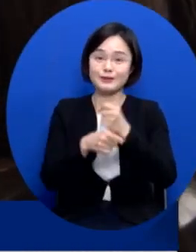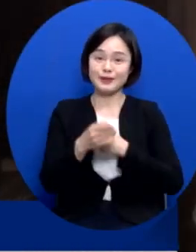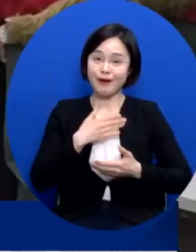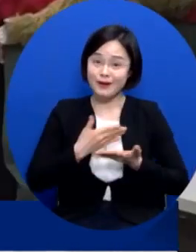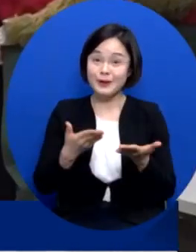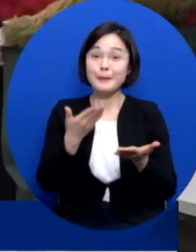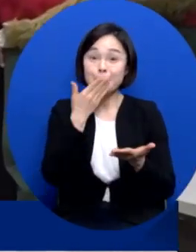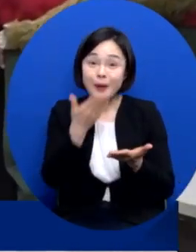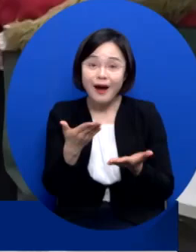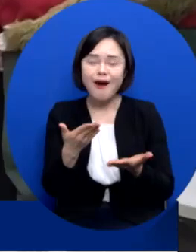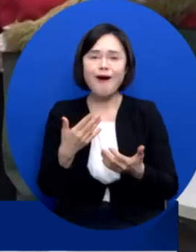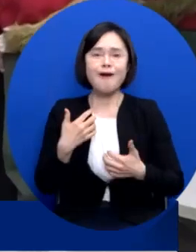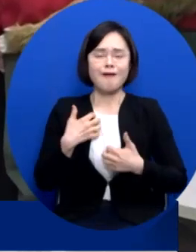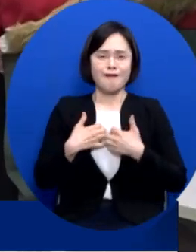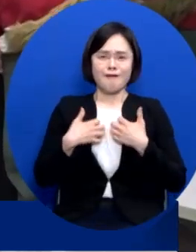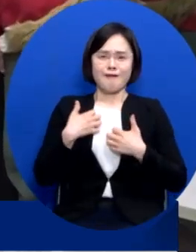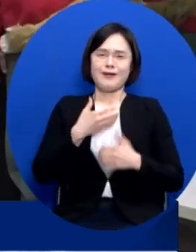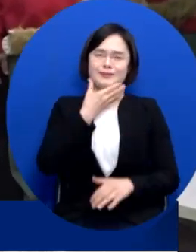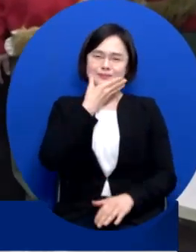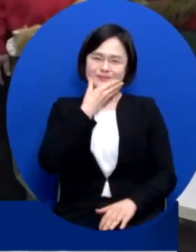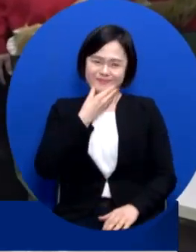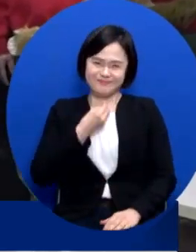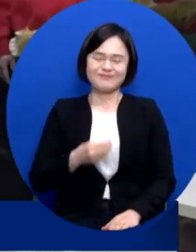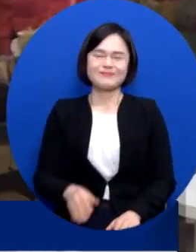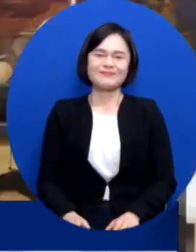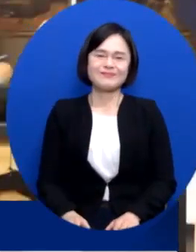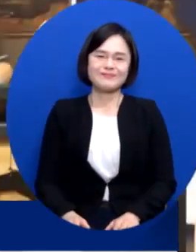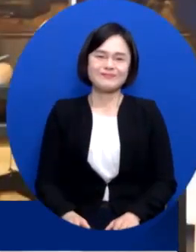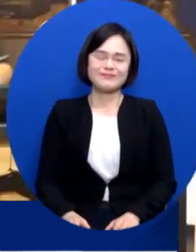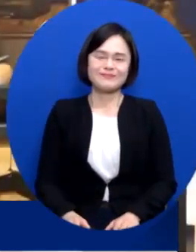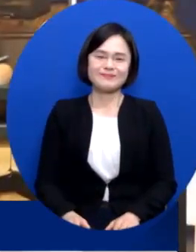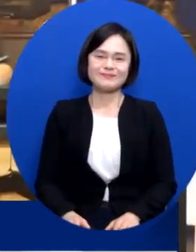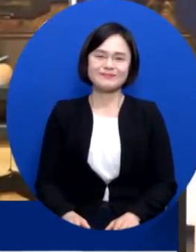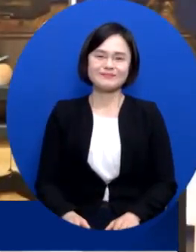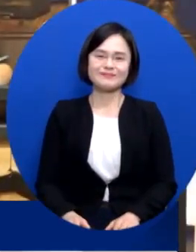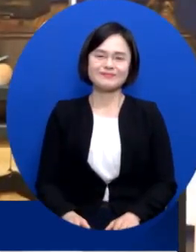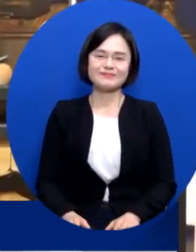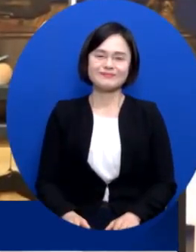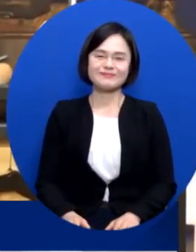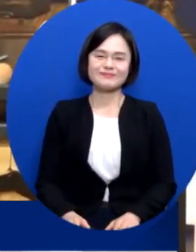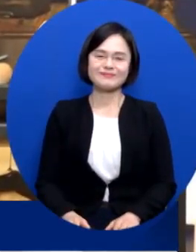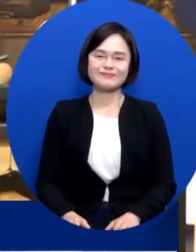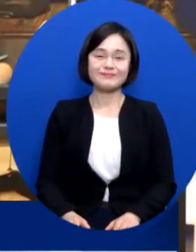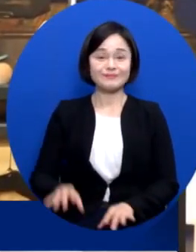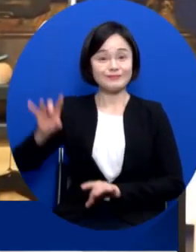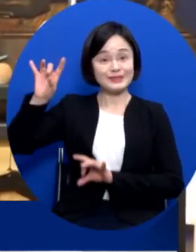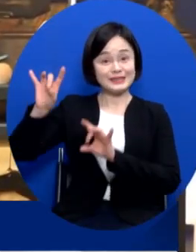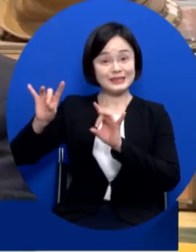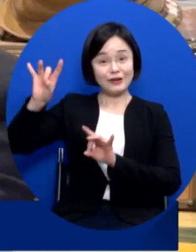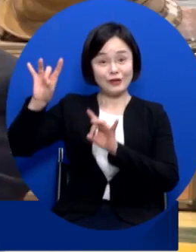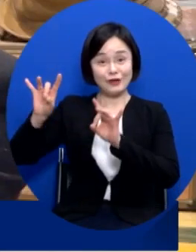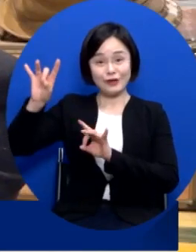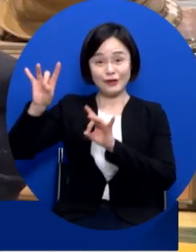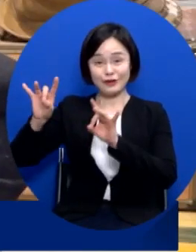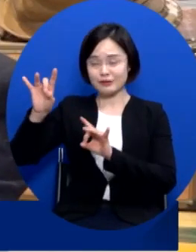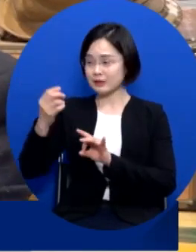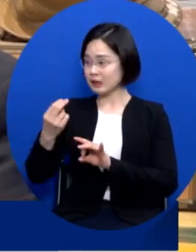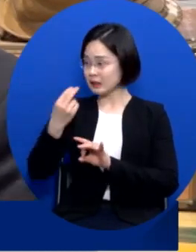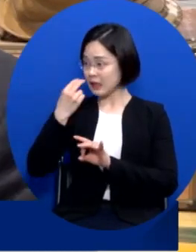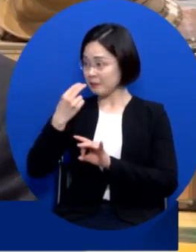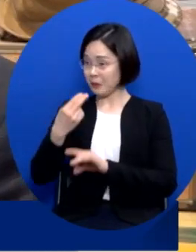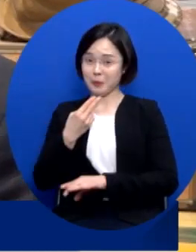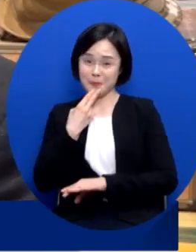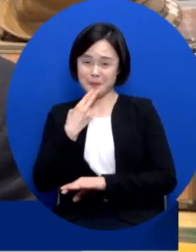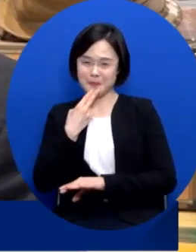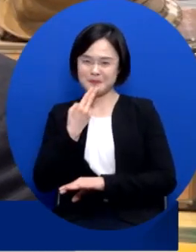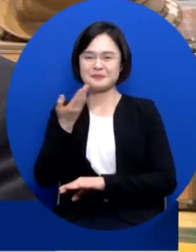너무나 기쁘고 행복한 시간입니다. 지금 현재. 아무것도 아니지만 네, 제 복화술사의 손이 등